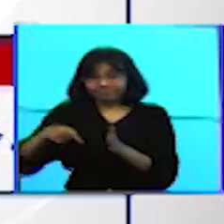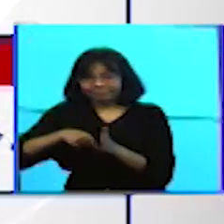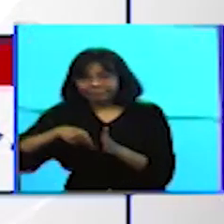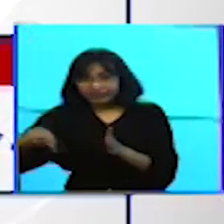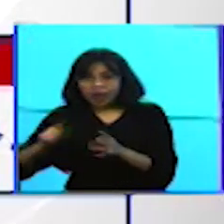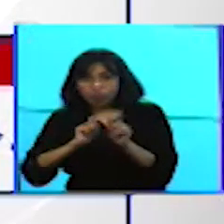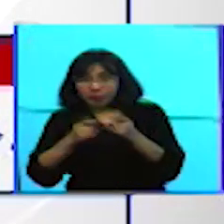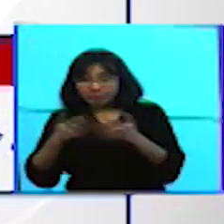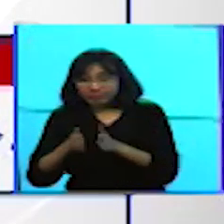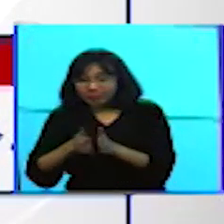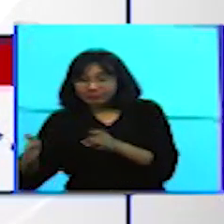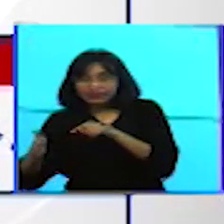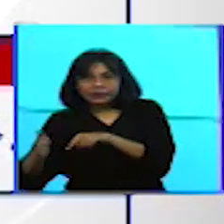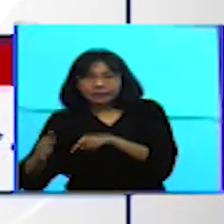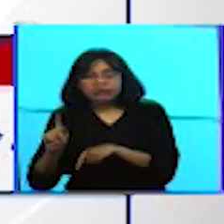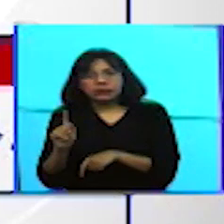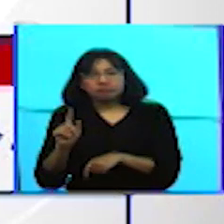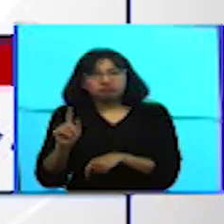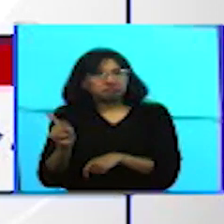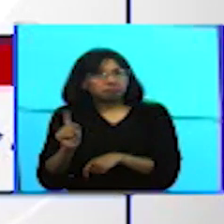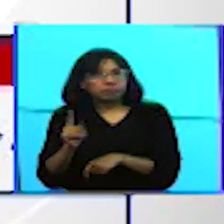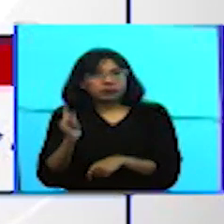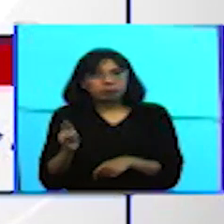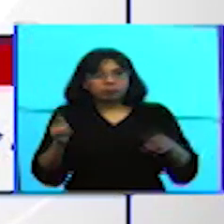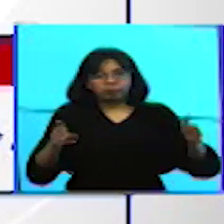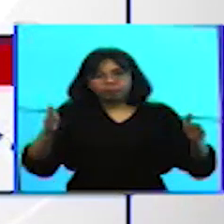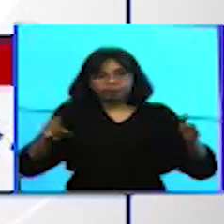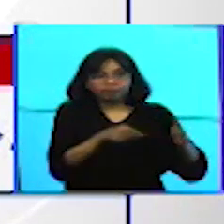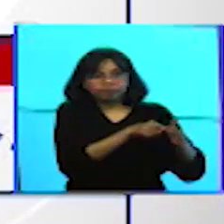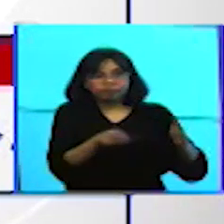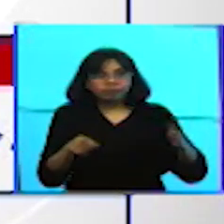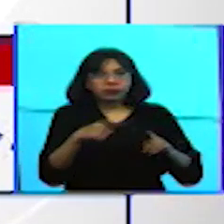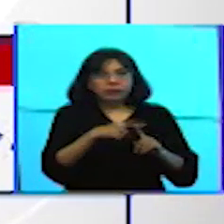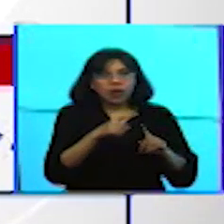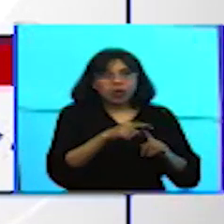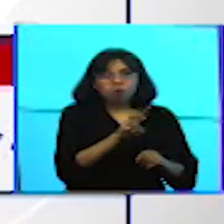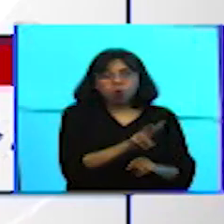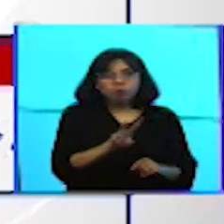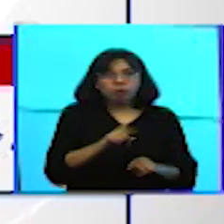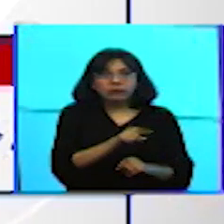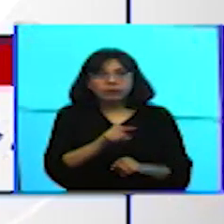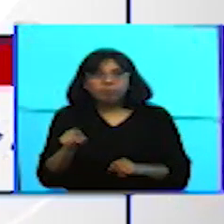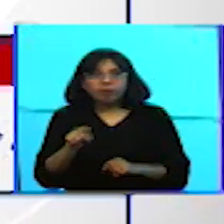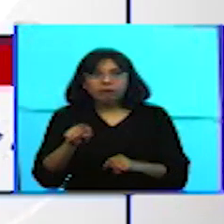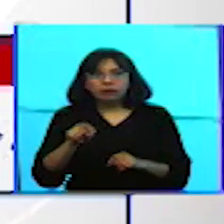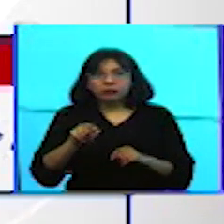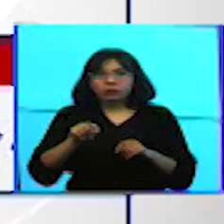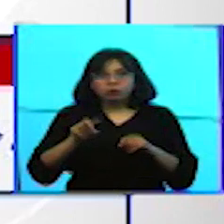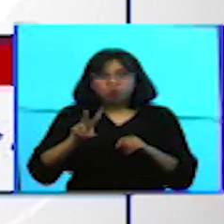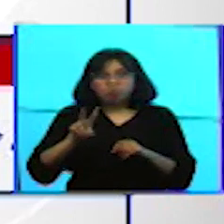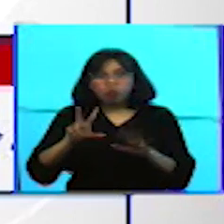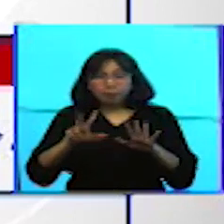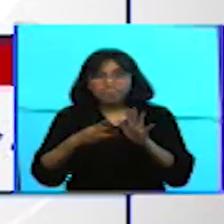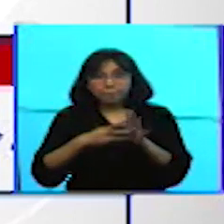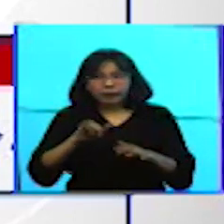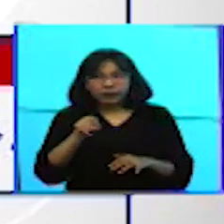hingga 5 Mei dan 18 sampai 24 Mei 2021. Pengetatan perjalanan berlaku bagi